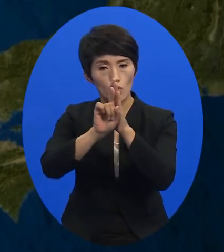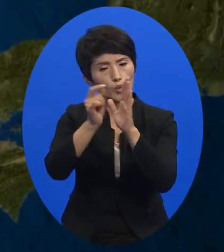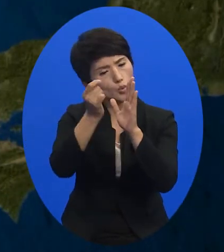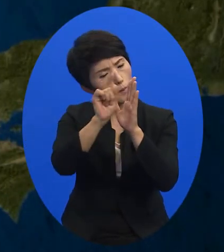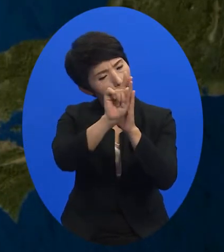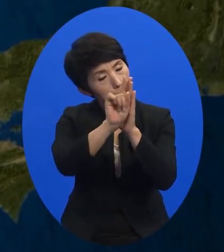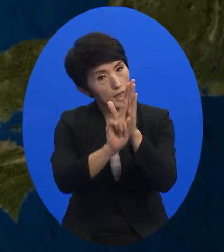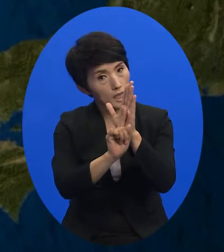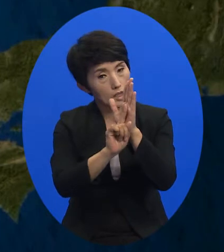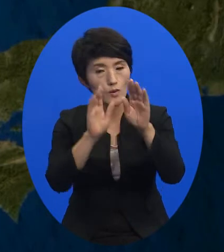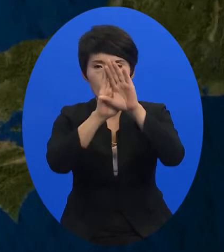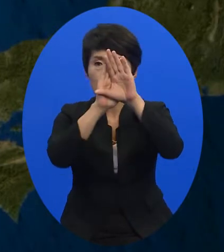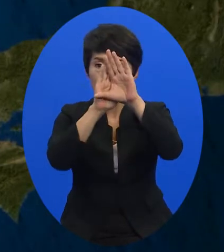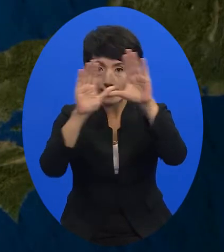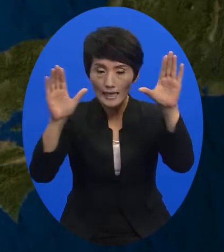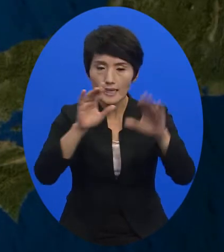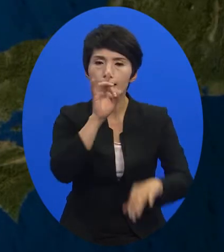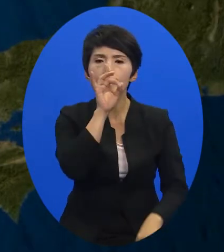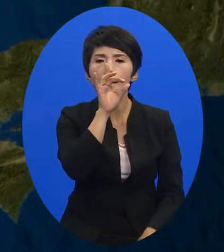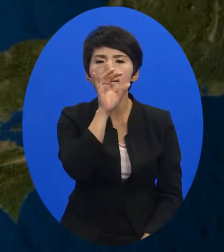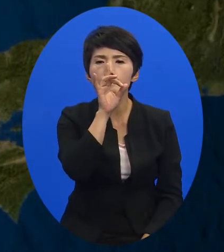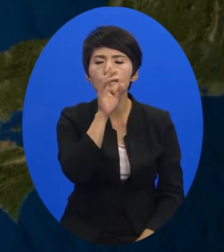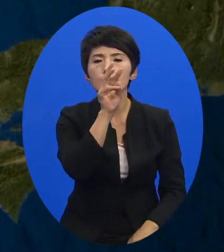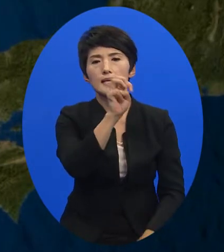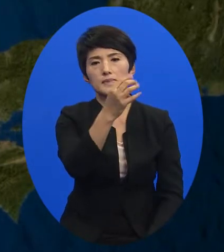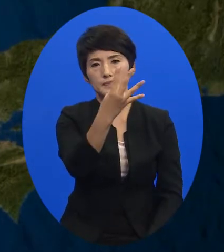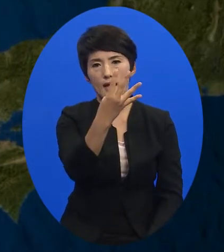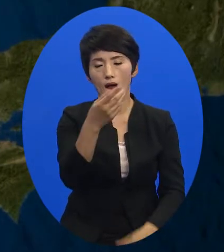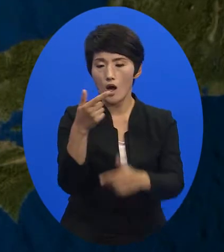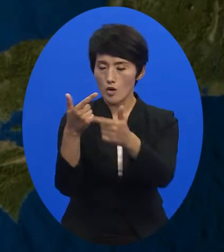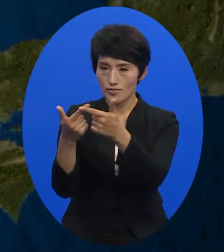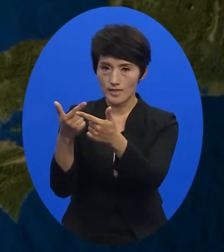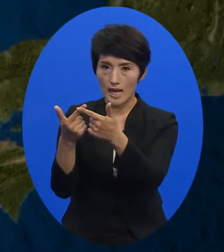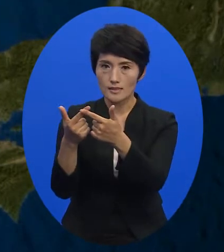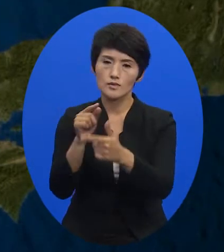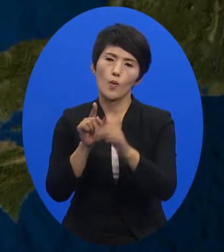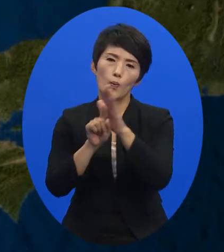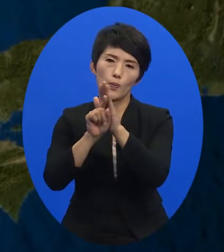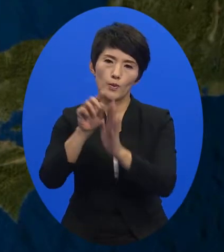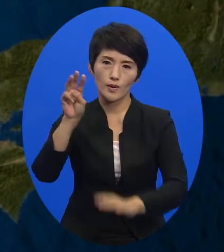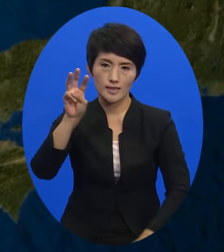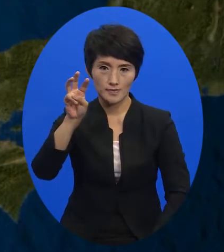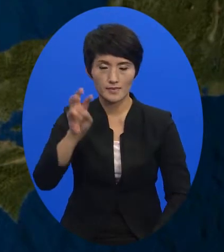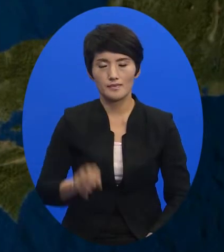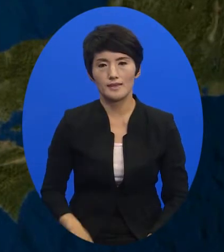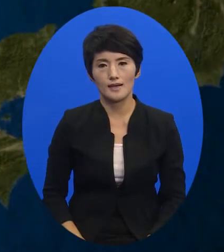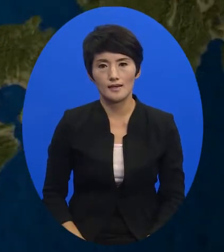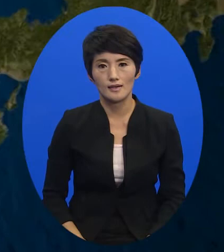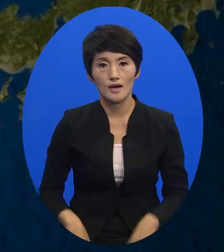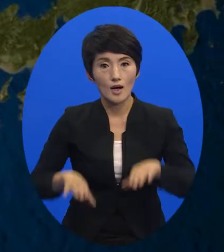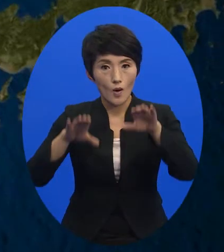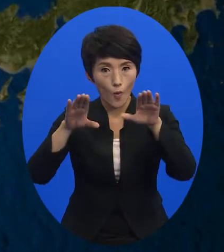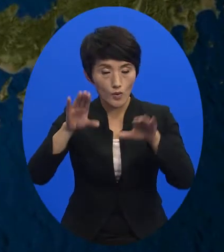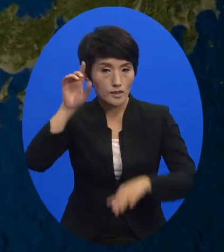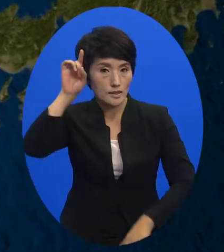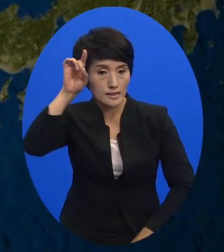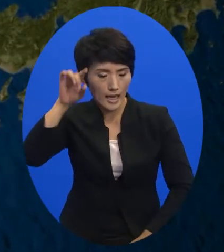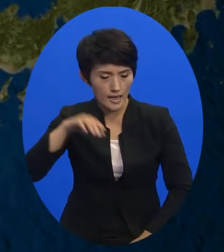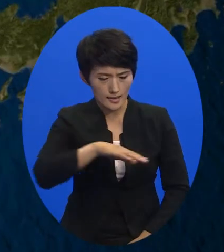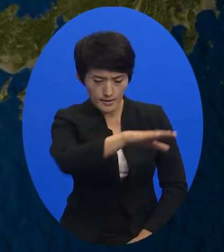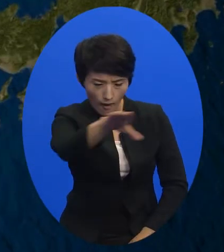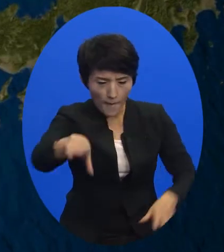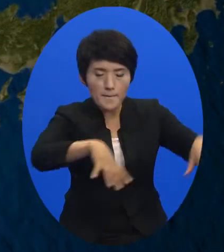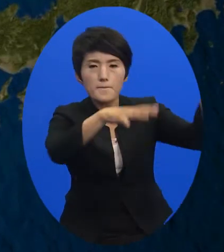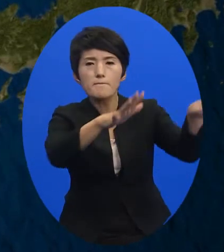조금 낮겠고요. 한낮에는 강릉 33도, 부산은 30도까지 오르겠습니다. 오늘과 내일 전 해상에